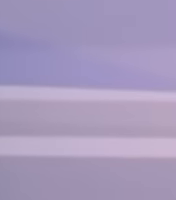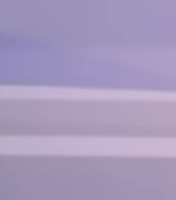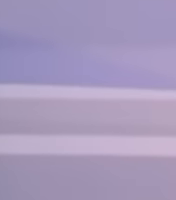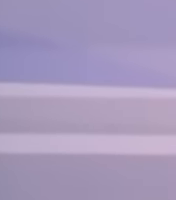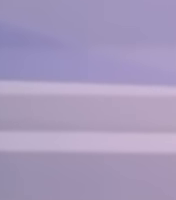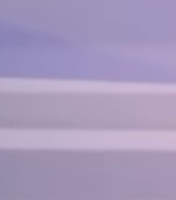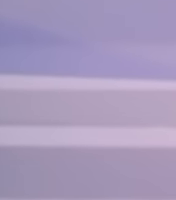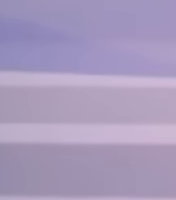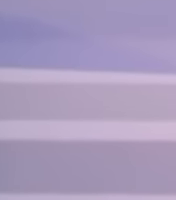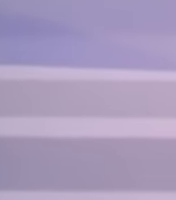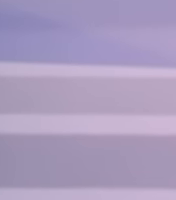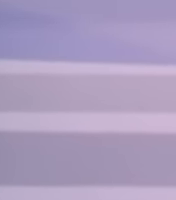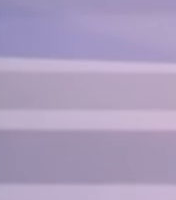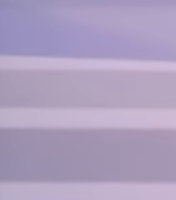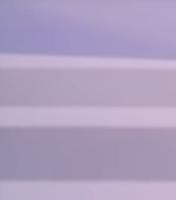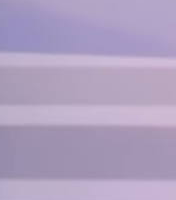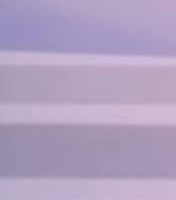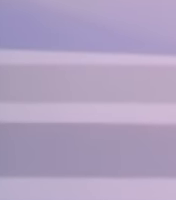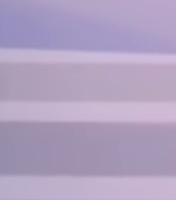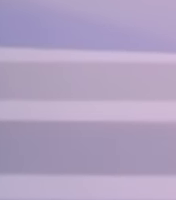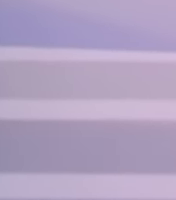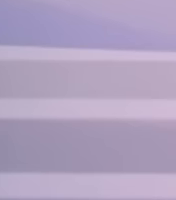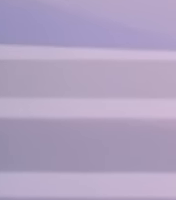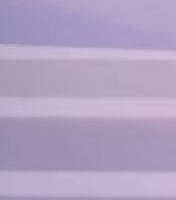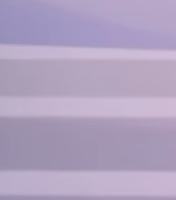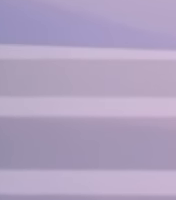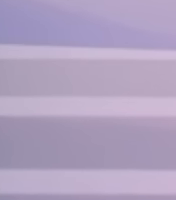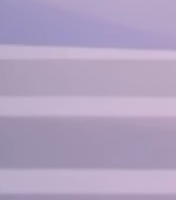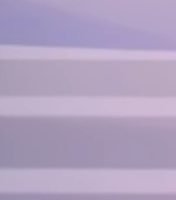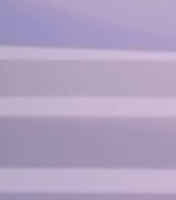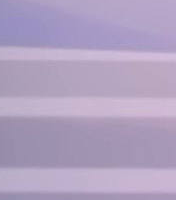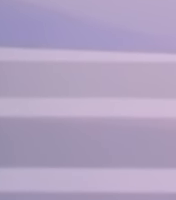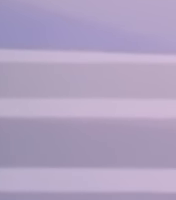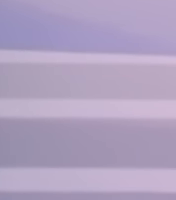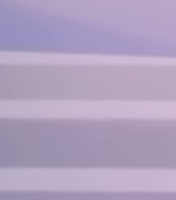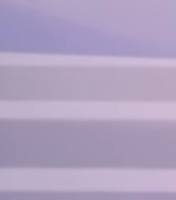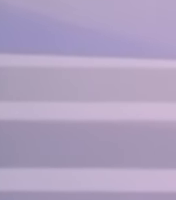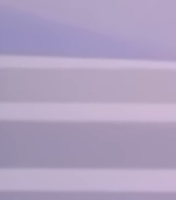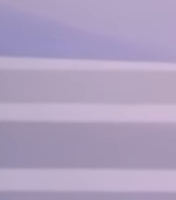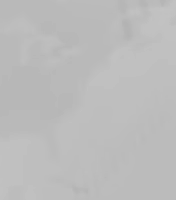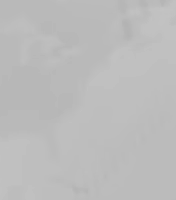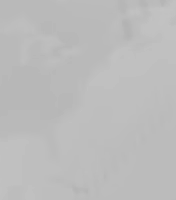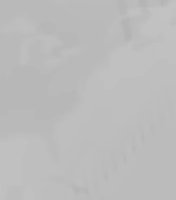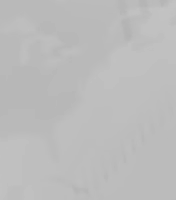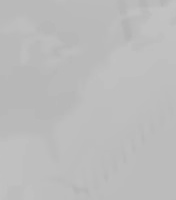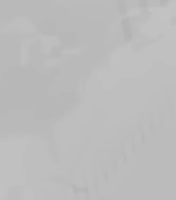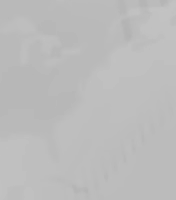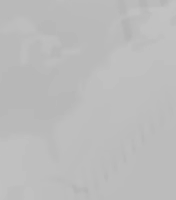abroad, samahan nyo kami sa GMA Pinoy TV at www.gmanews.tv.